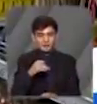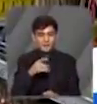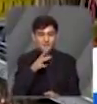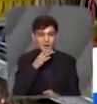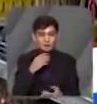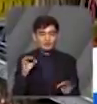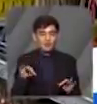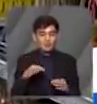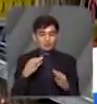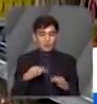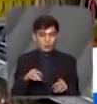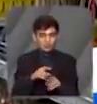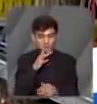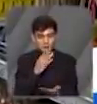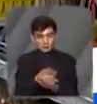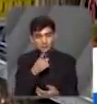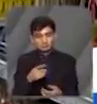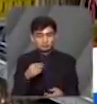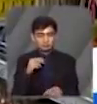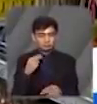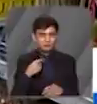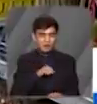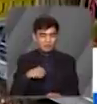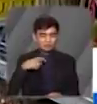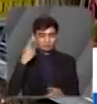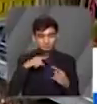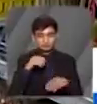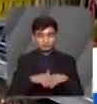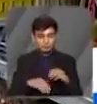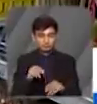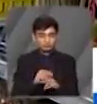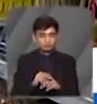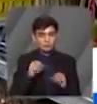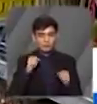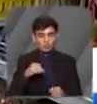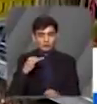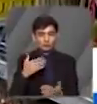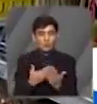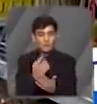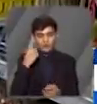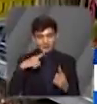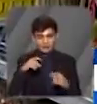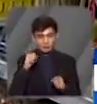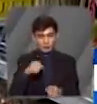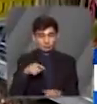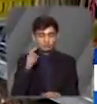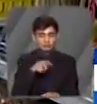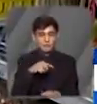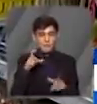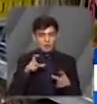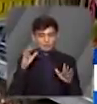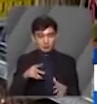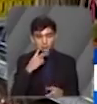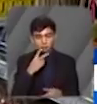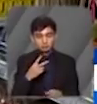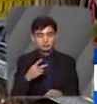өткізу үшін балаңыздың жетілуіне, үй ішіңіздің жайлылығы және декоры туралы жаңа идеяларды бізден таба аласыз. Біздің